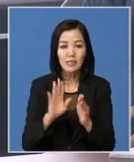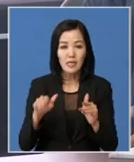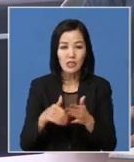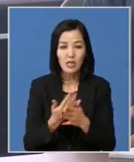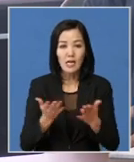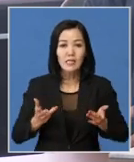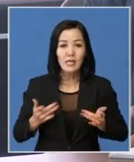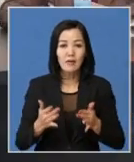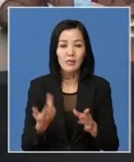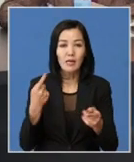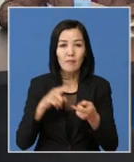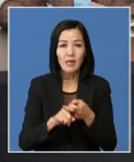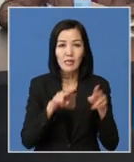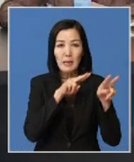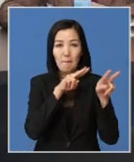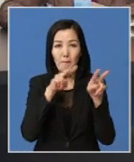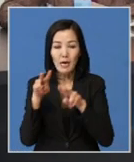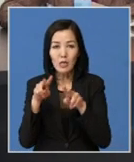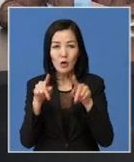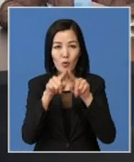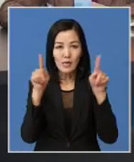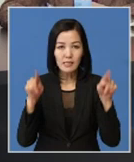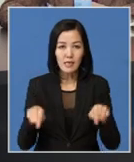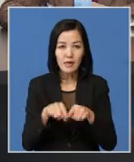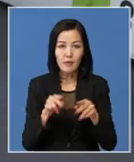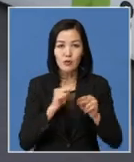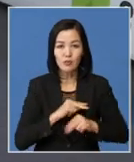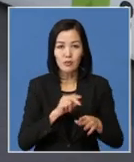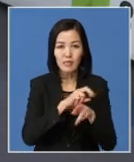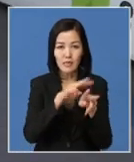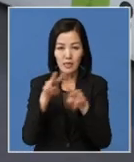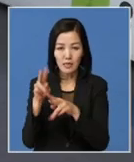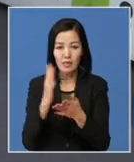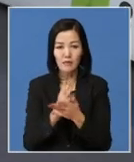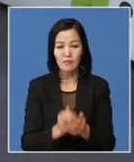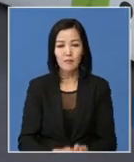тәжірибе алмасты. Қатарында бақылау кассалық аппараттары жұмыстарын қадағалау жайы да бар.